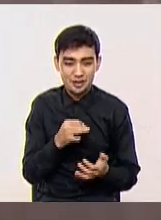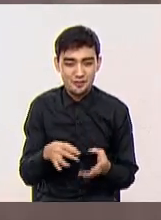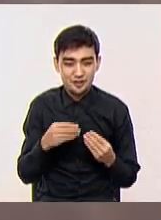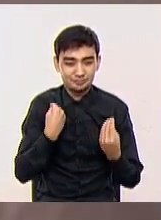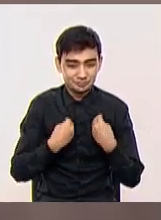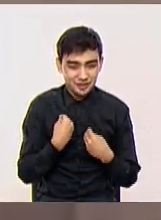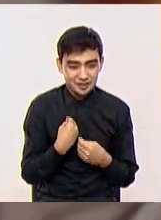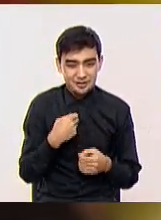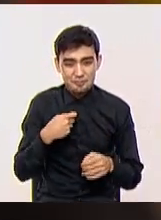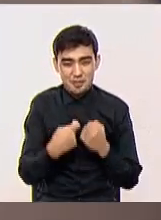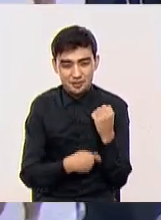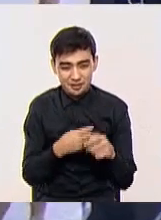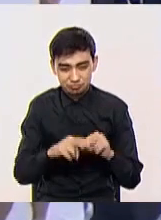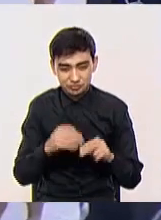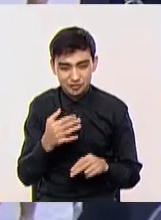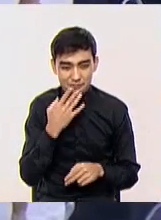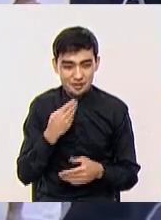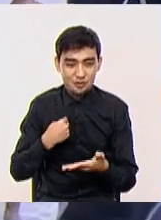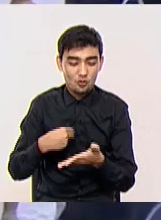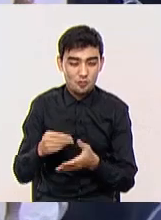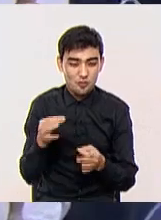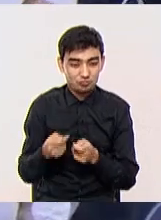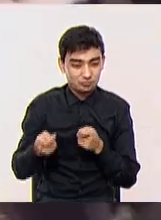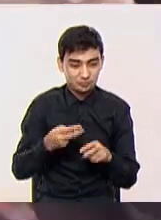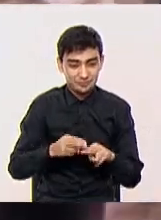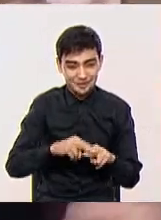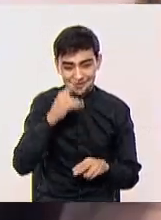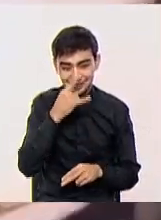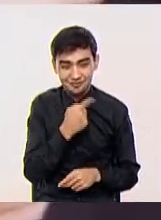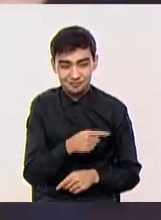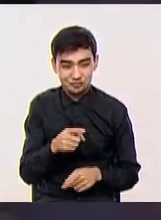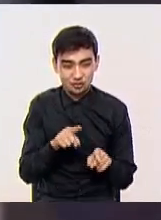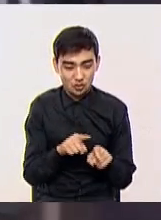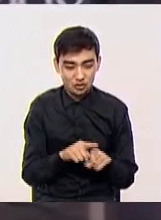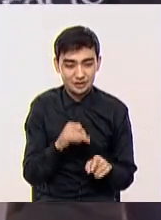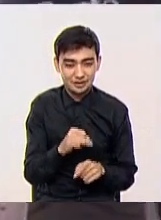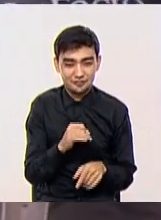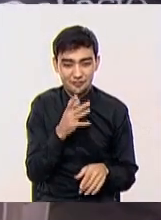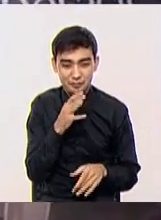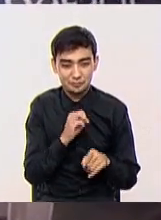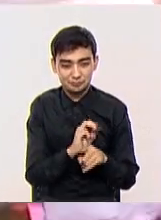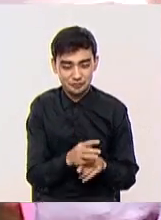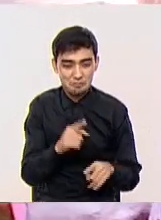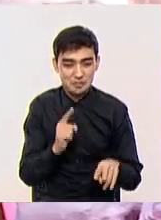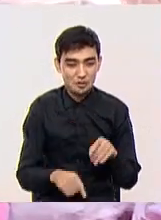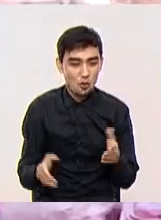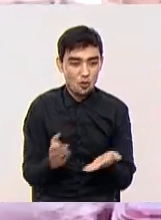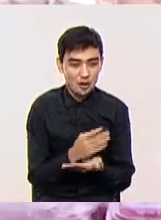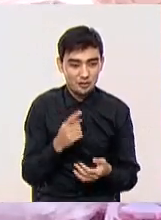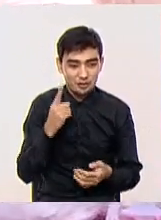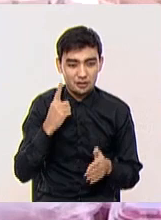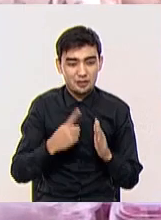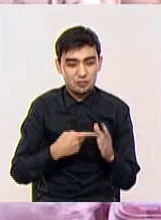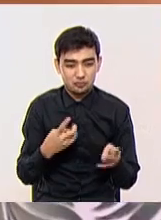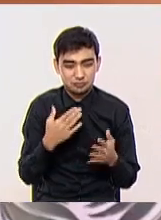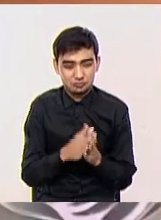пен құрылыс материалдарын шетелден сатып алып отырған қазақстандықтарға әзірге коронавирус тезірек жойылсын деп тілеуден басқа амал